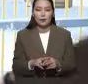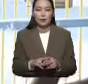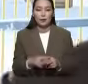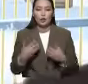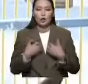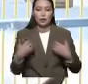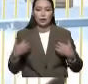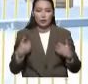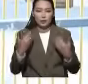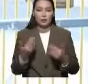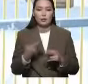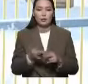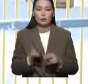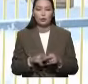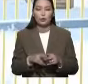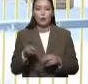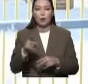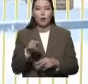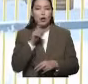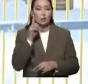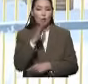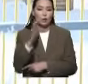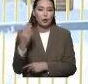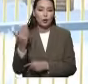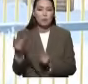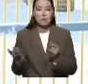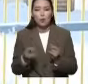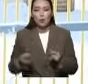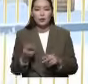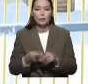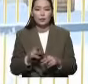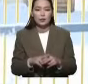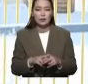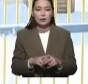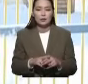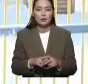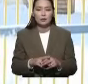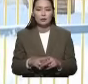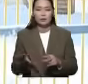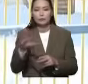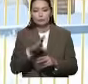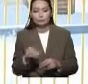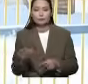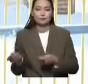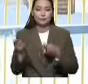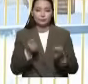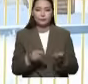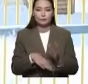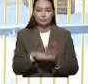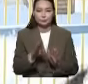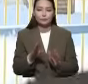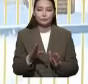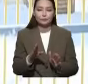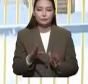тоже искелеп қорқытанып, неді ойнап, неді сол үшін сосын анау асты түсуге малдарға текке далда шырып